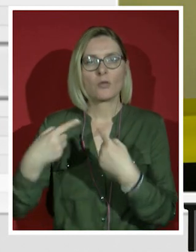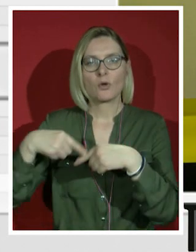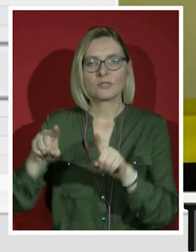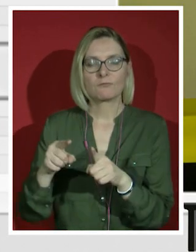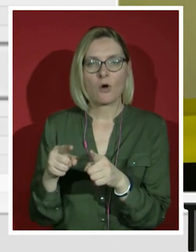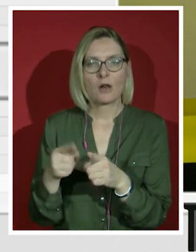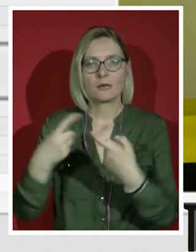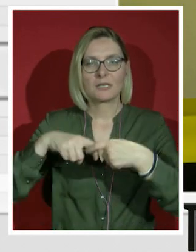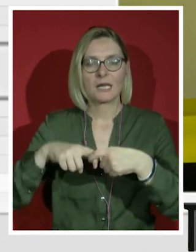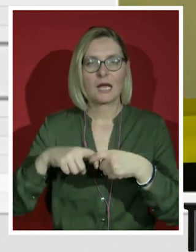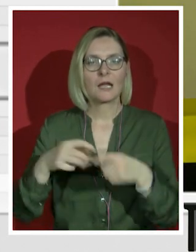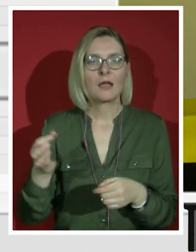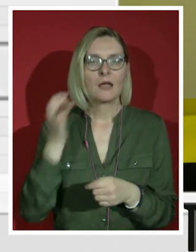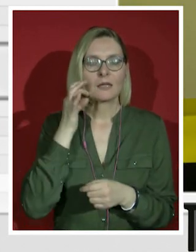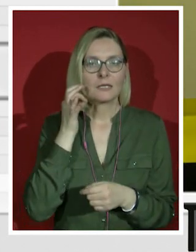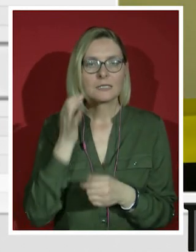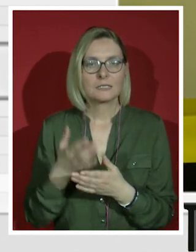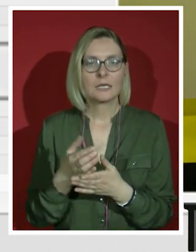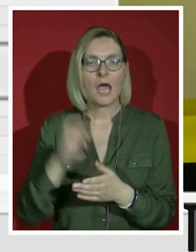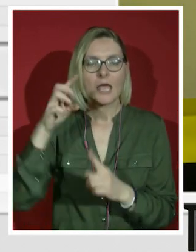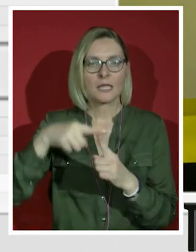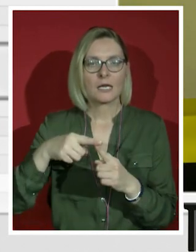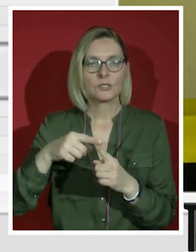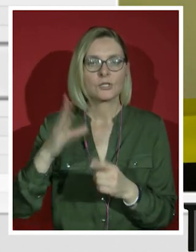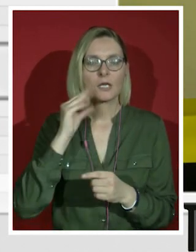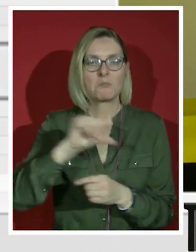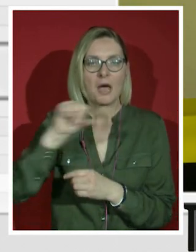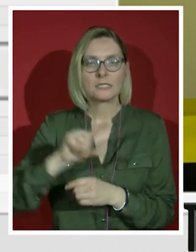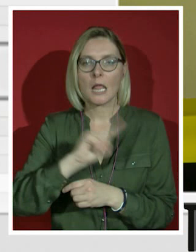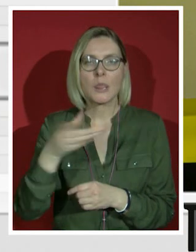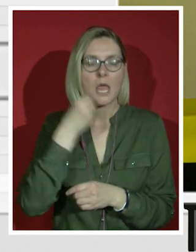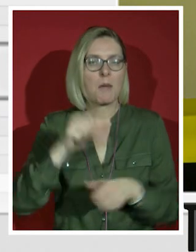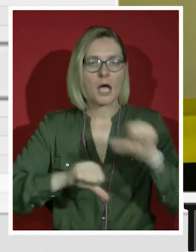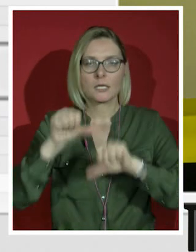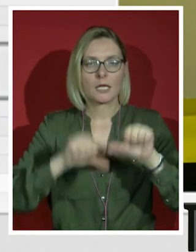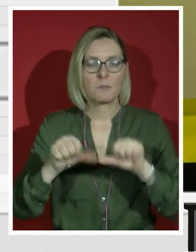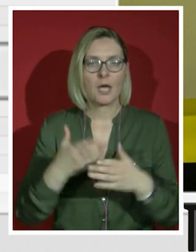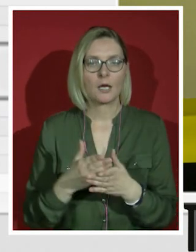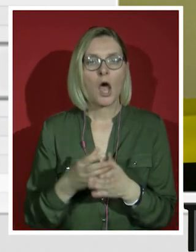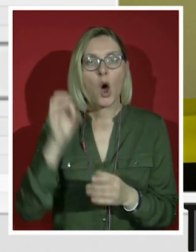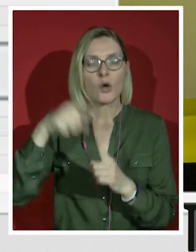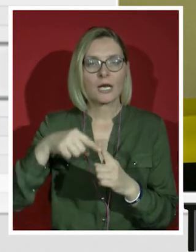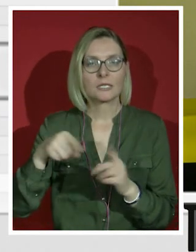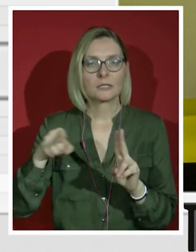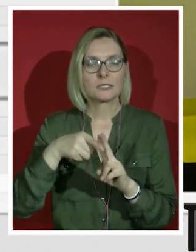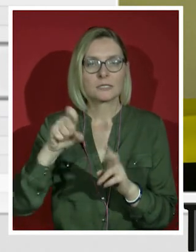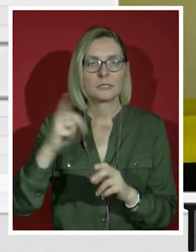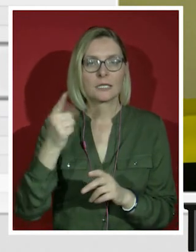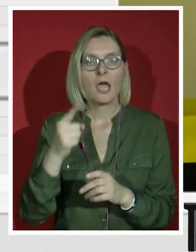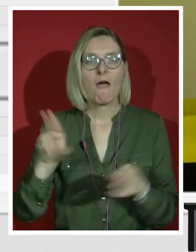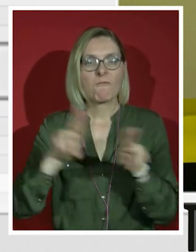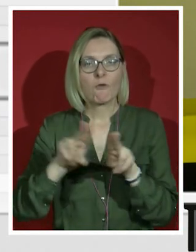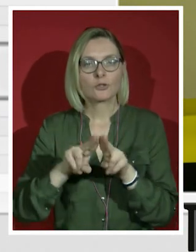средства, киселини и етерични масла, нема никаква хемија во пчеларењето. Восок да се користи исклучиво